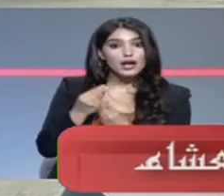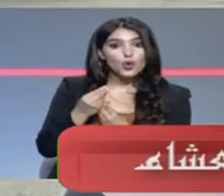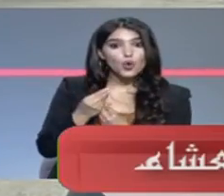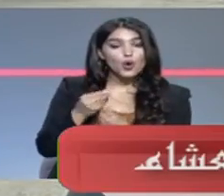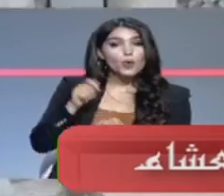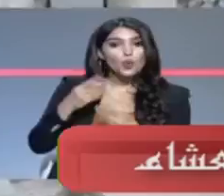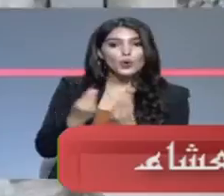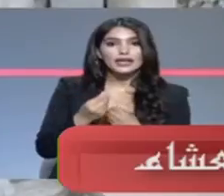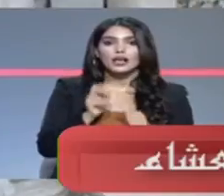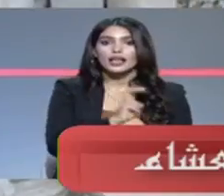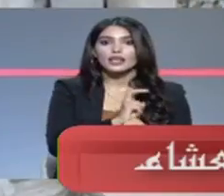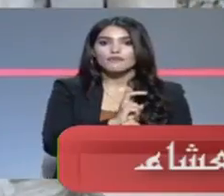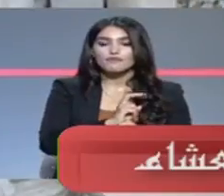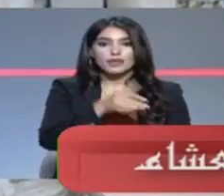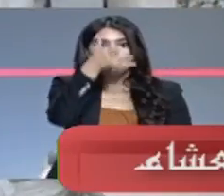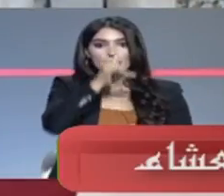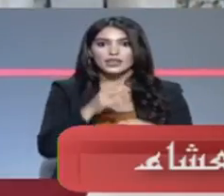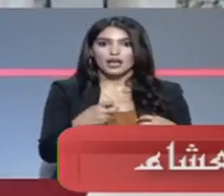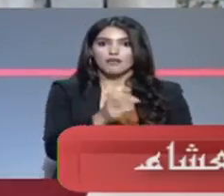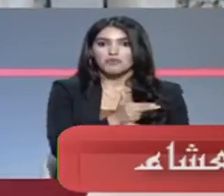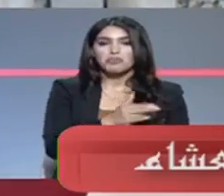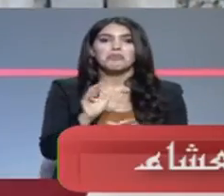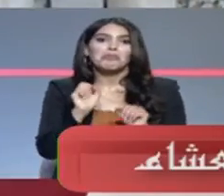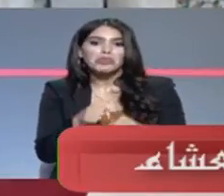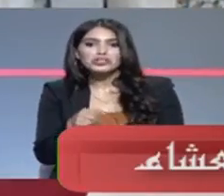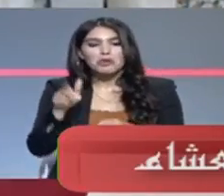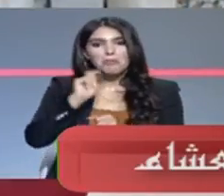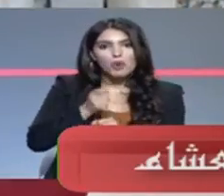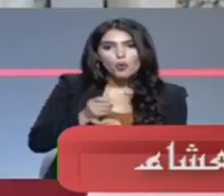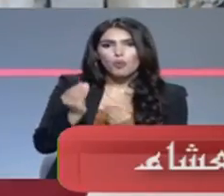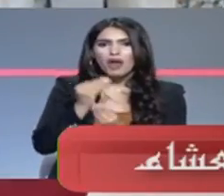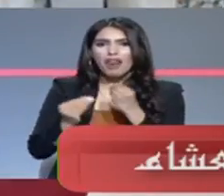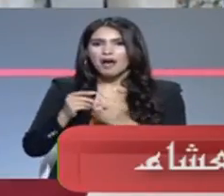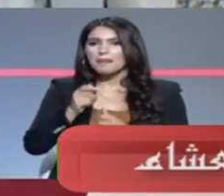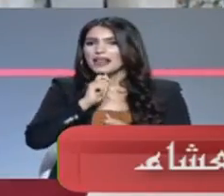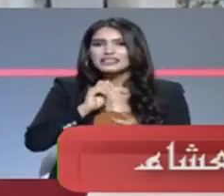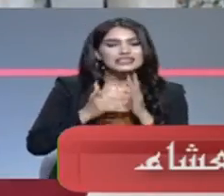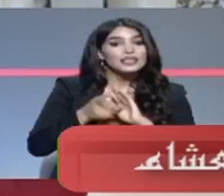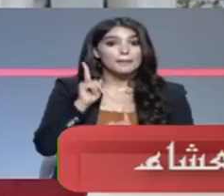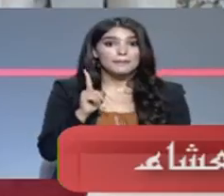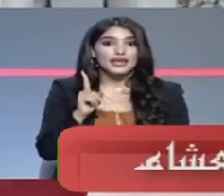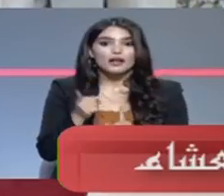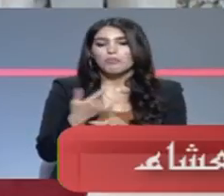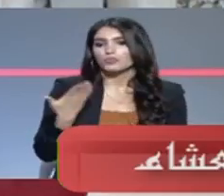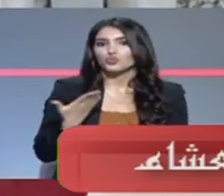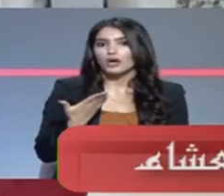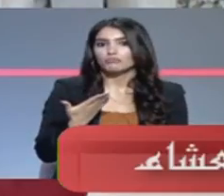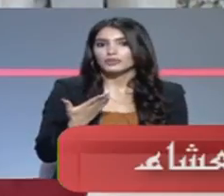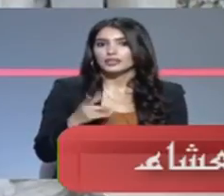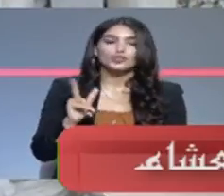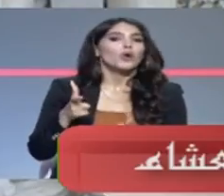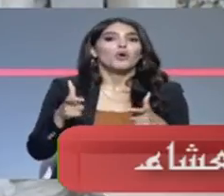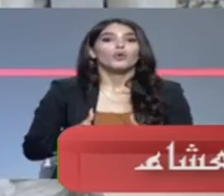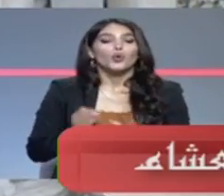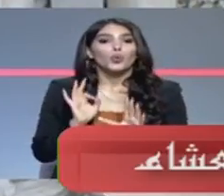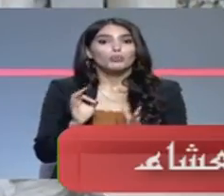متحف صلاقطة. النسخ يمكن أن تكون من قصدير من نحاس ولا تدري ماذا، ولكن شنو الفائدة منها؟ ليست لها